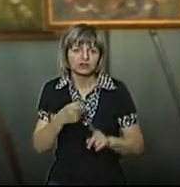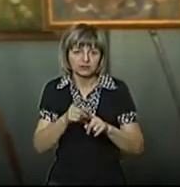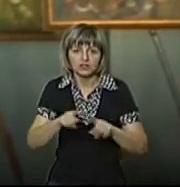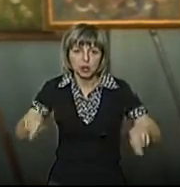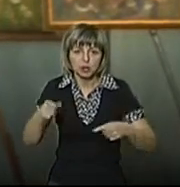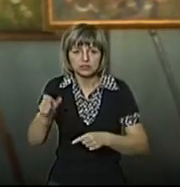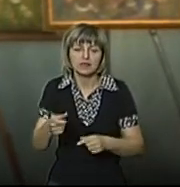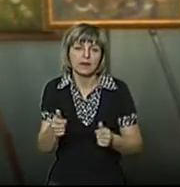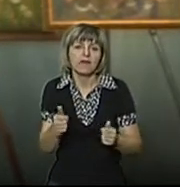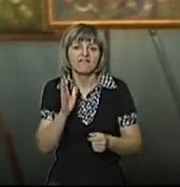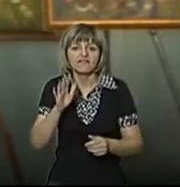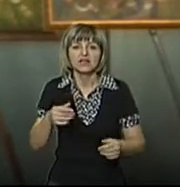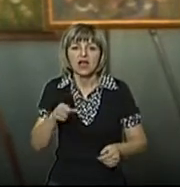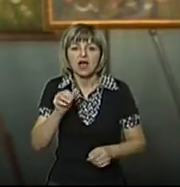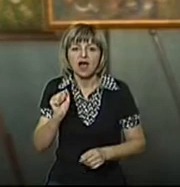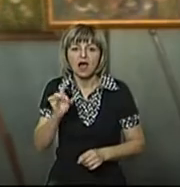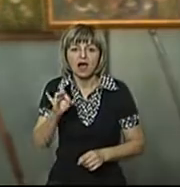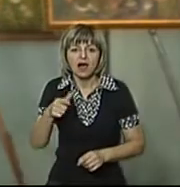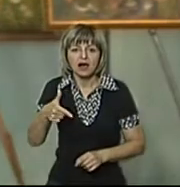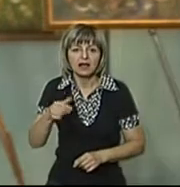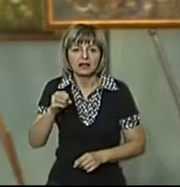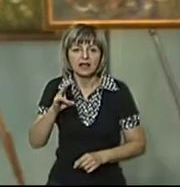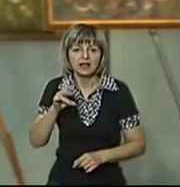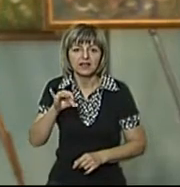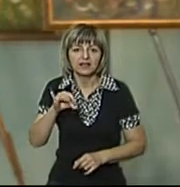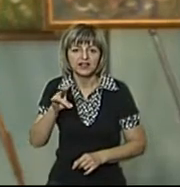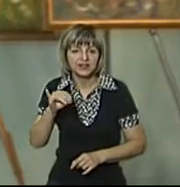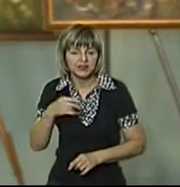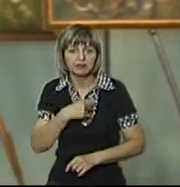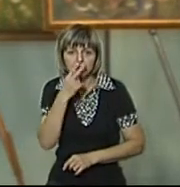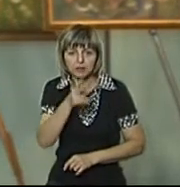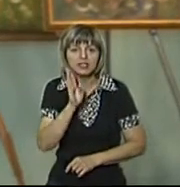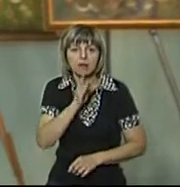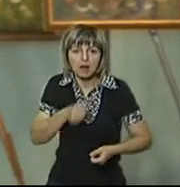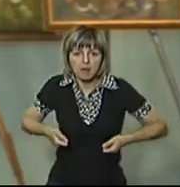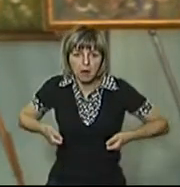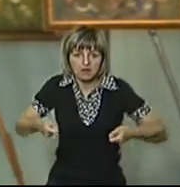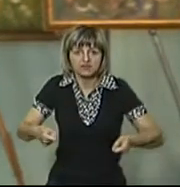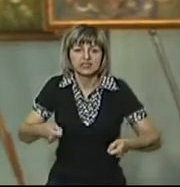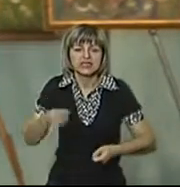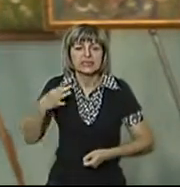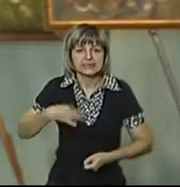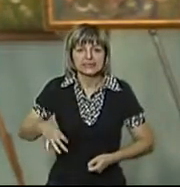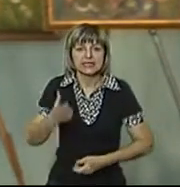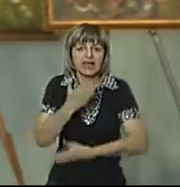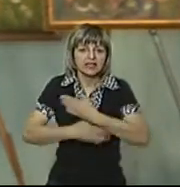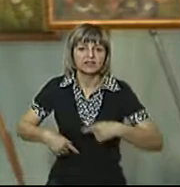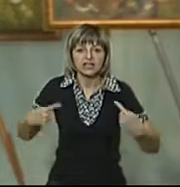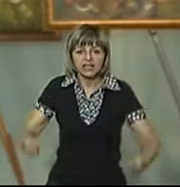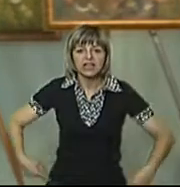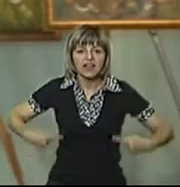водопаду Йогасу, я побачив, як мати привезла на візку інваліда сина, ще й незрячого. І в мене щось в